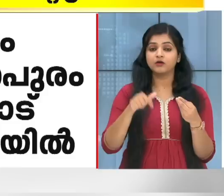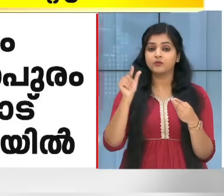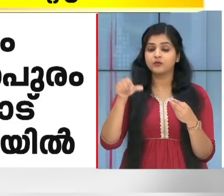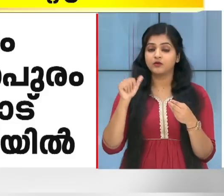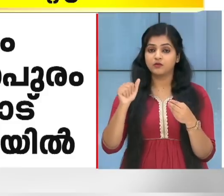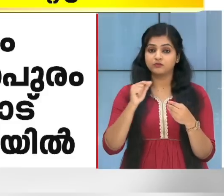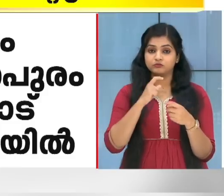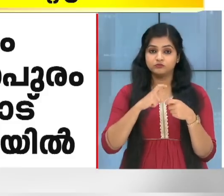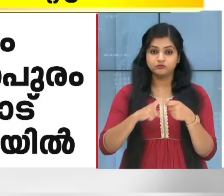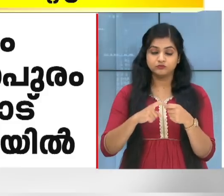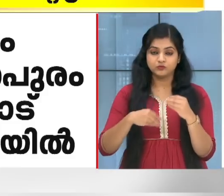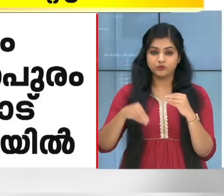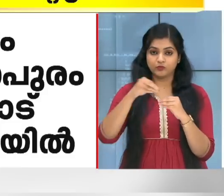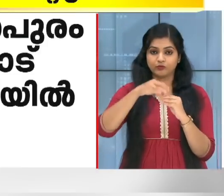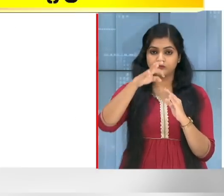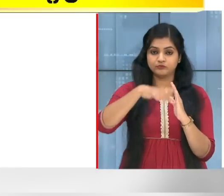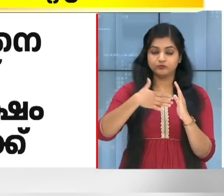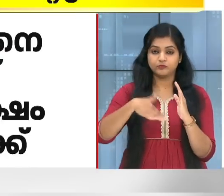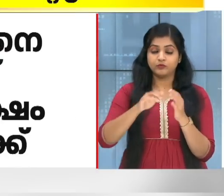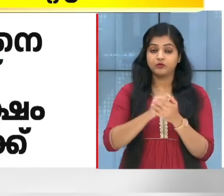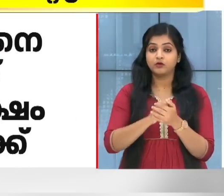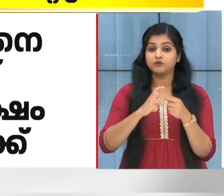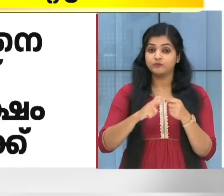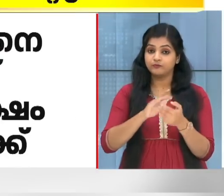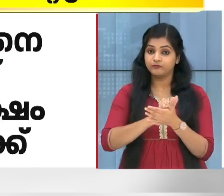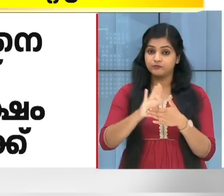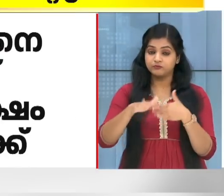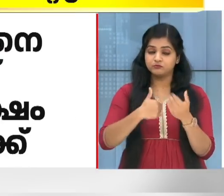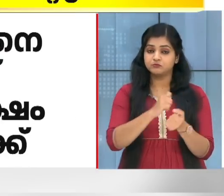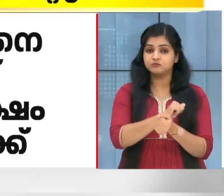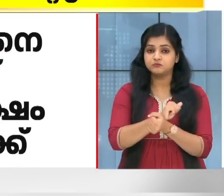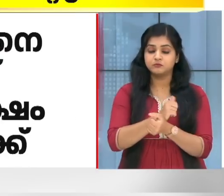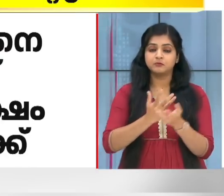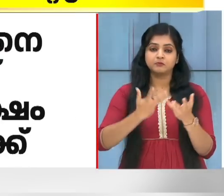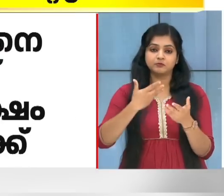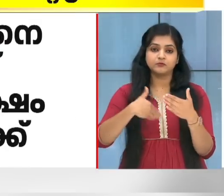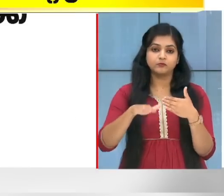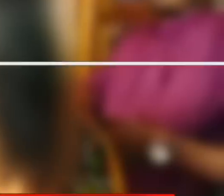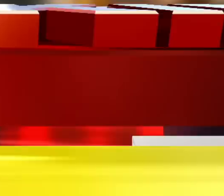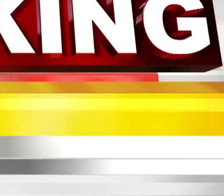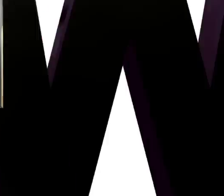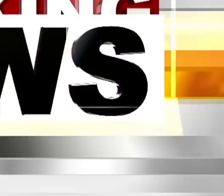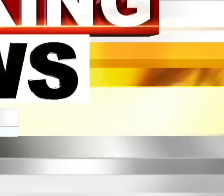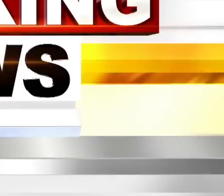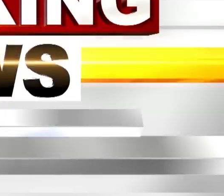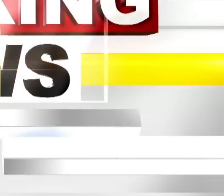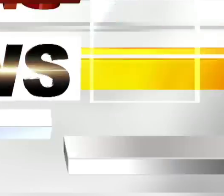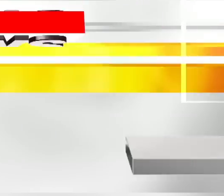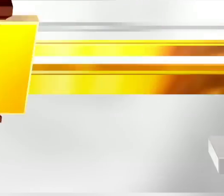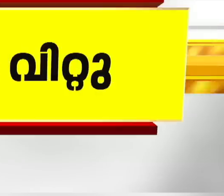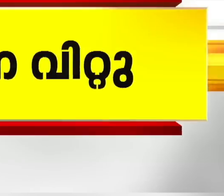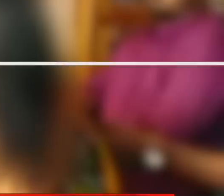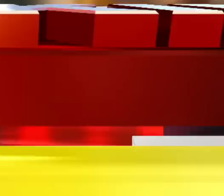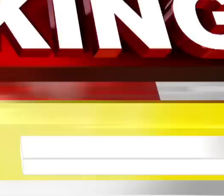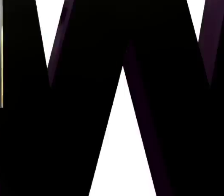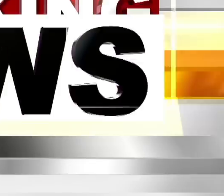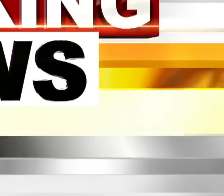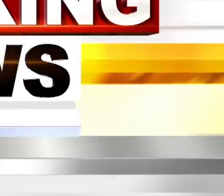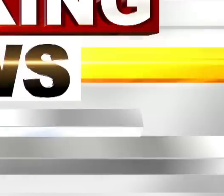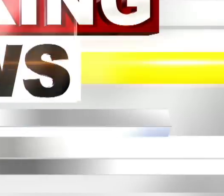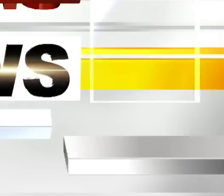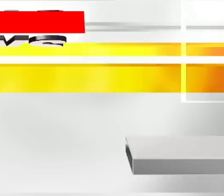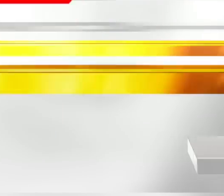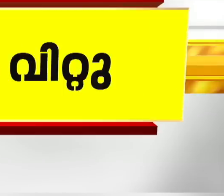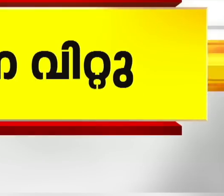കാര്യങ്ങൾക്ക് ശേഷമായിരിക്കും അറസ്റ്റിലേക്ക് പോവുക എന്നുള്ള കാര്യത്തിൽ സംശയമില്ല. ഇതിൽ ഏറ്റവും പ്രധാനപ്പെട്ട കാര്യം, ഒന്ന്, ഇവർ മുൻ ധാരണ പ്രകാരം ഇങ്ങനെ